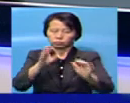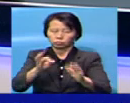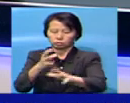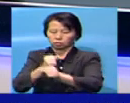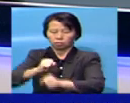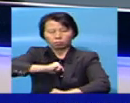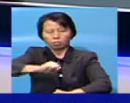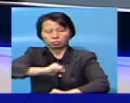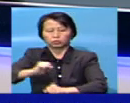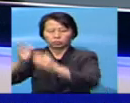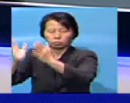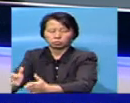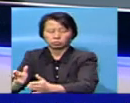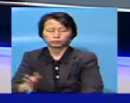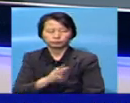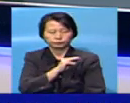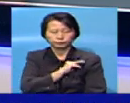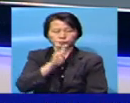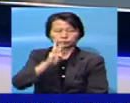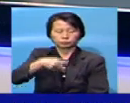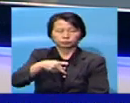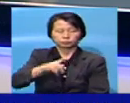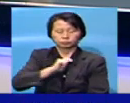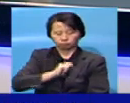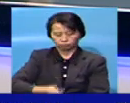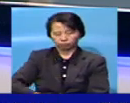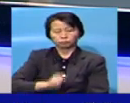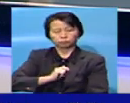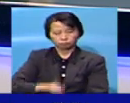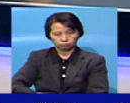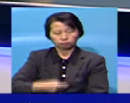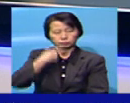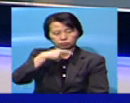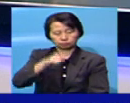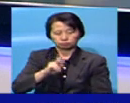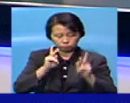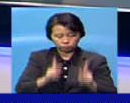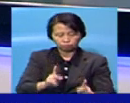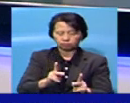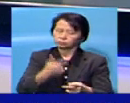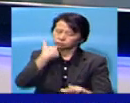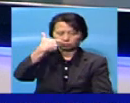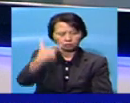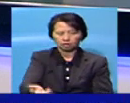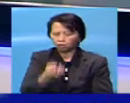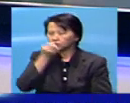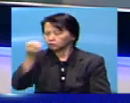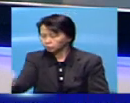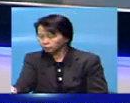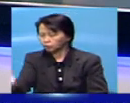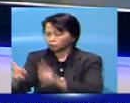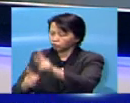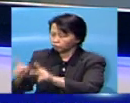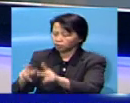mendapat bantahan penduduk menteri wilayah Persekutuan Datuk Seri Tengku Adnan Tengku mansor berkata pihaknya sudah sekian lama memaklumkan kepada